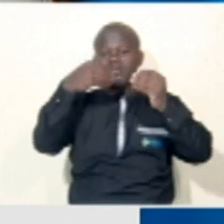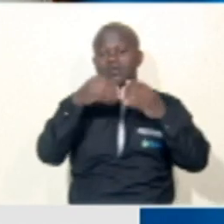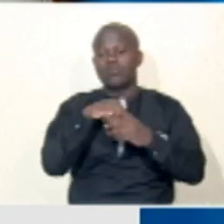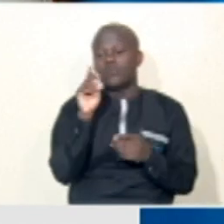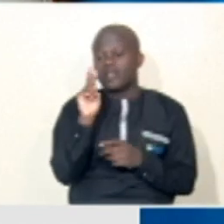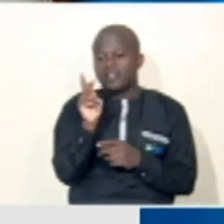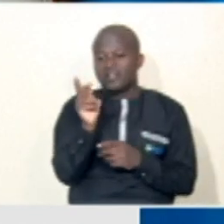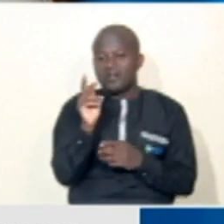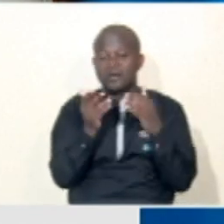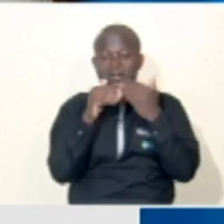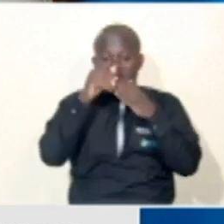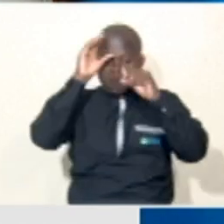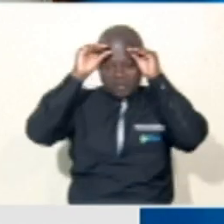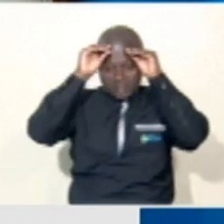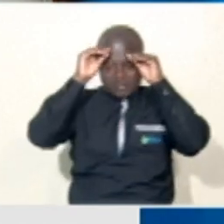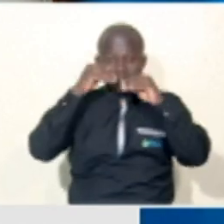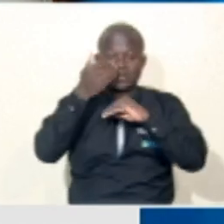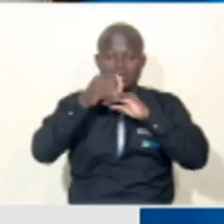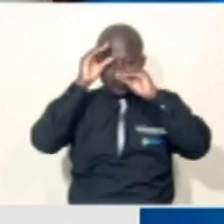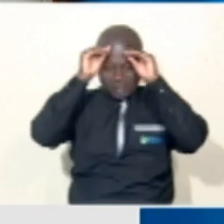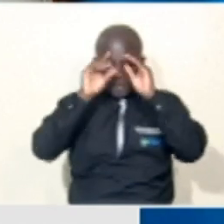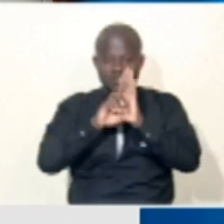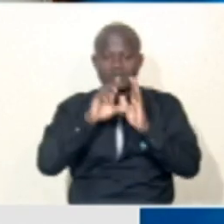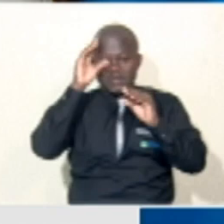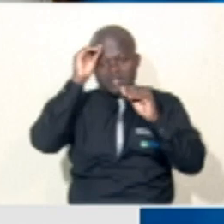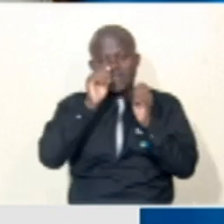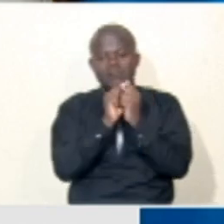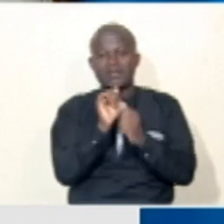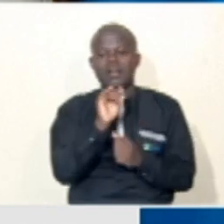Kenya, yenda bize hejuru yo kwiga amategeko ariko bize na IT.